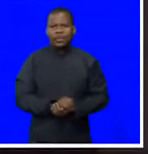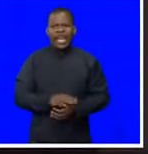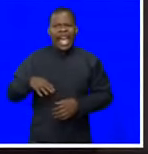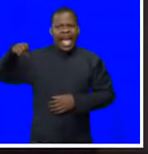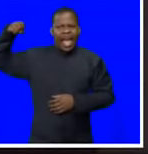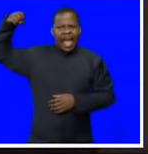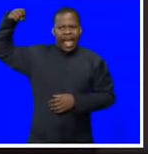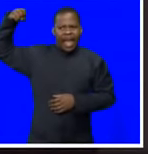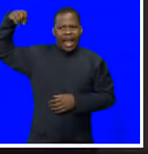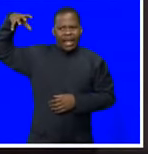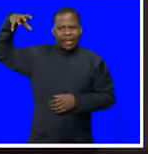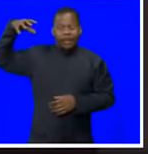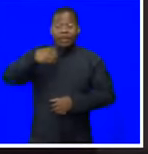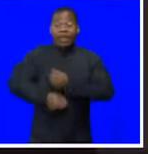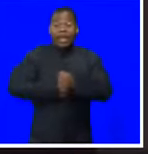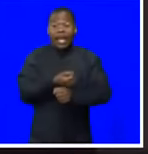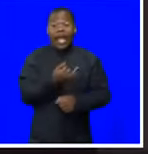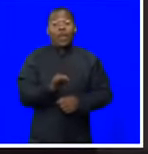na